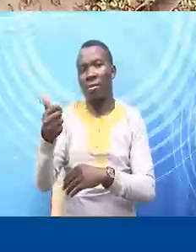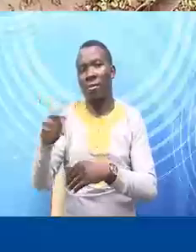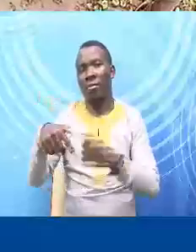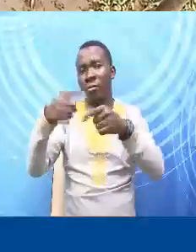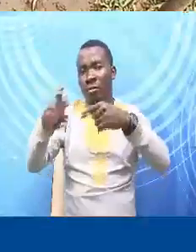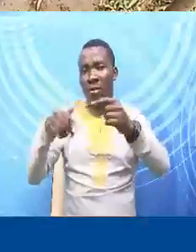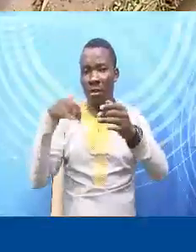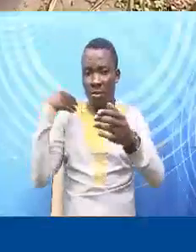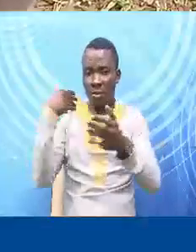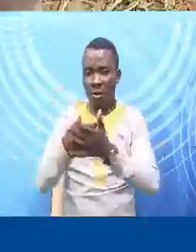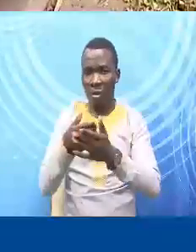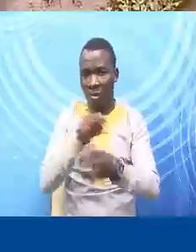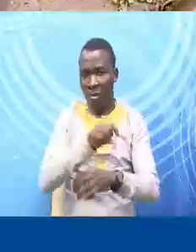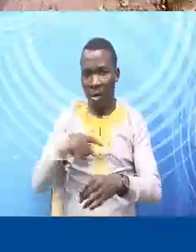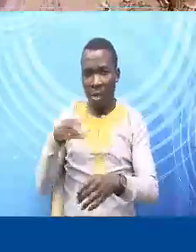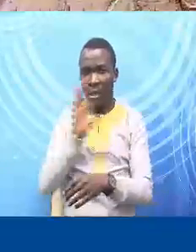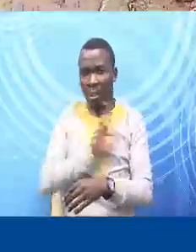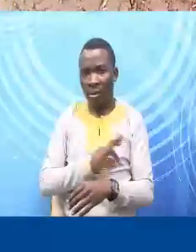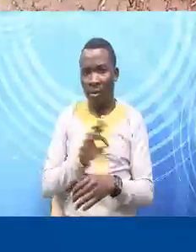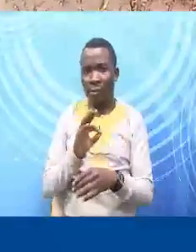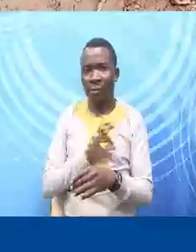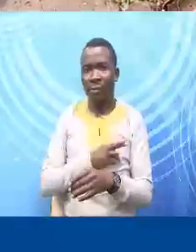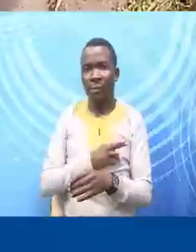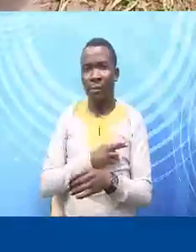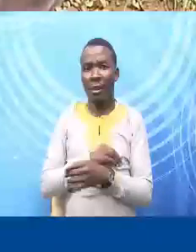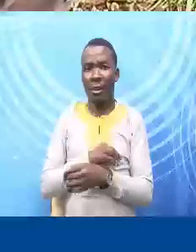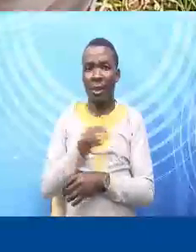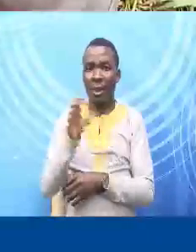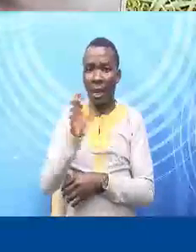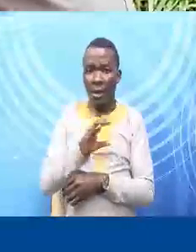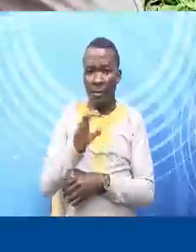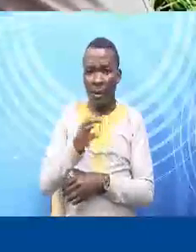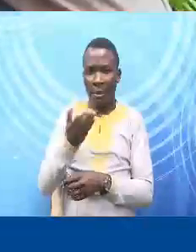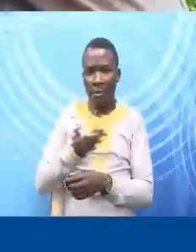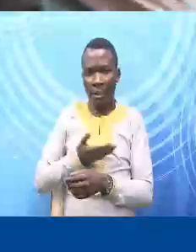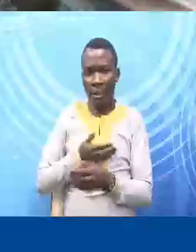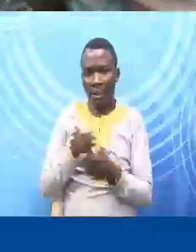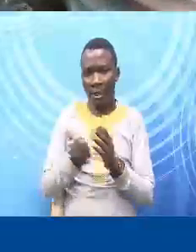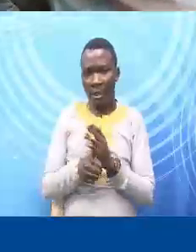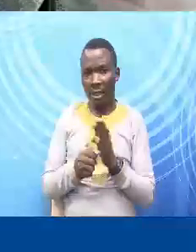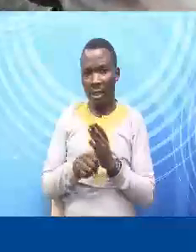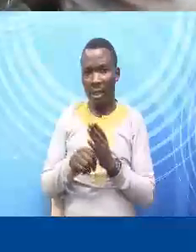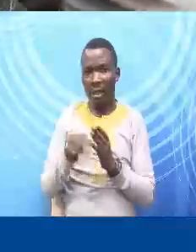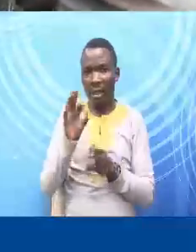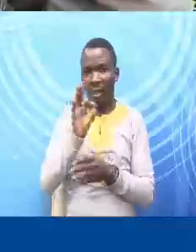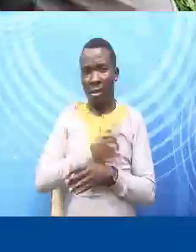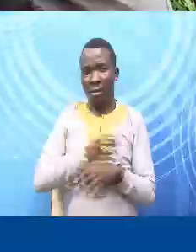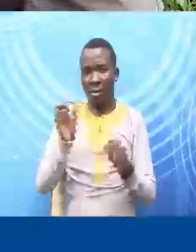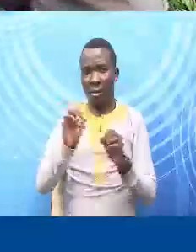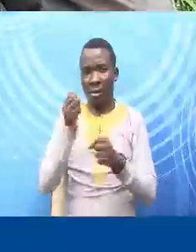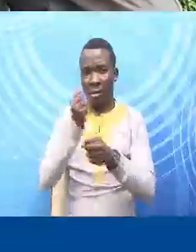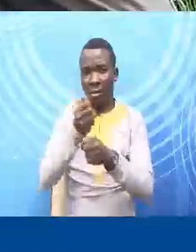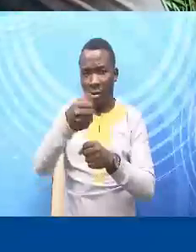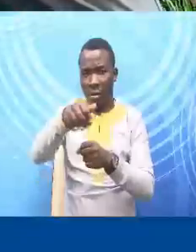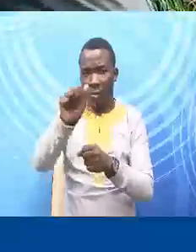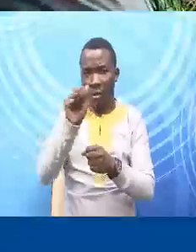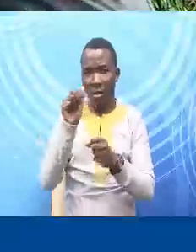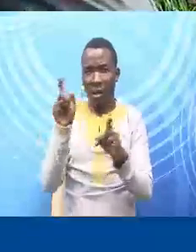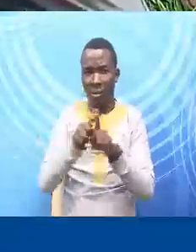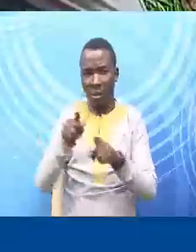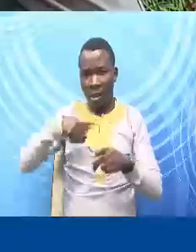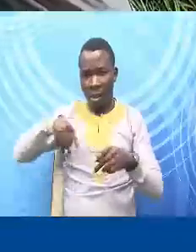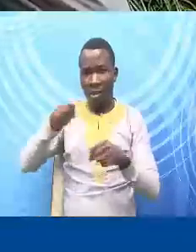amaginga yabanze kuduhemba. Kampani igira ikibazo cyo kudahemba abakozi babo. Nkanga twebwe dukorera